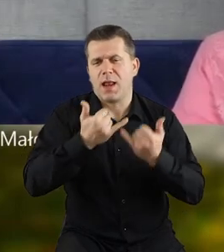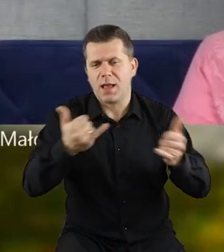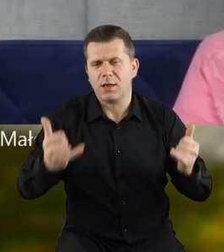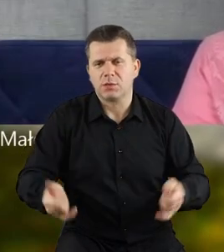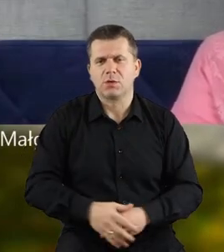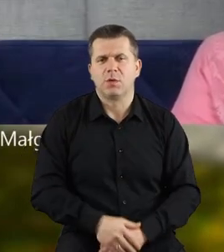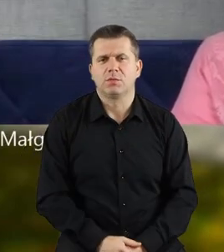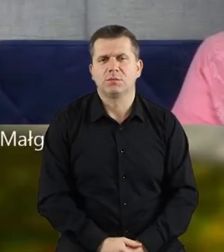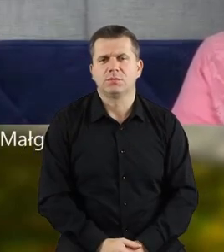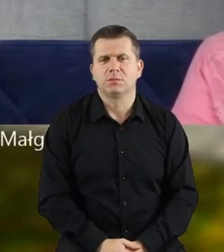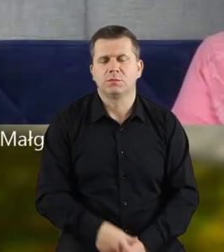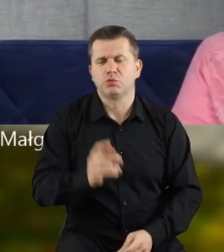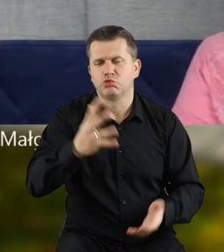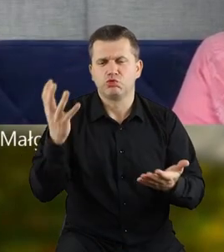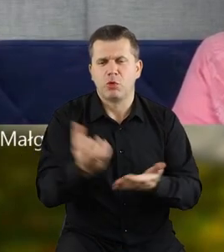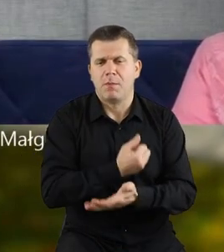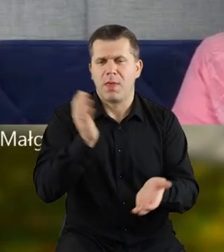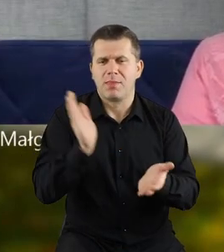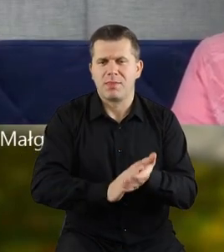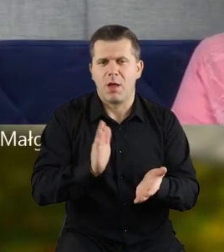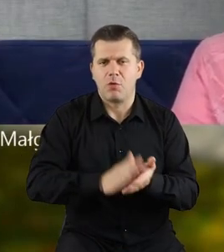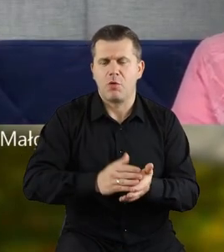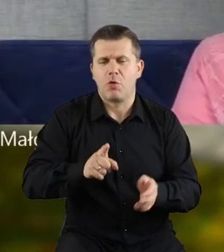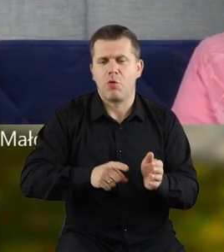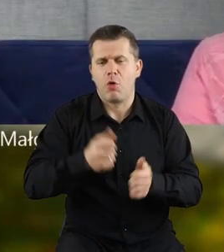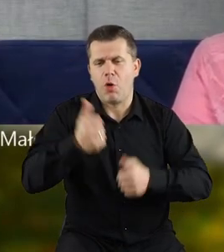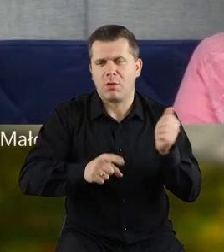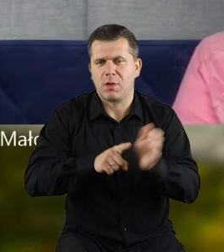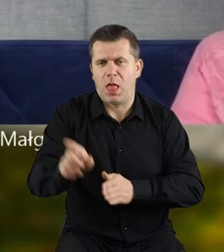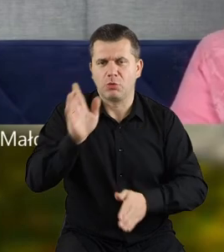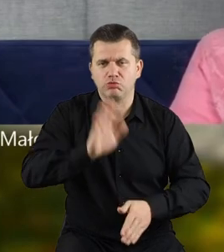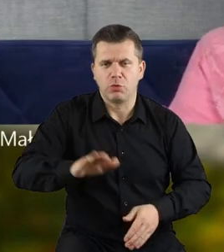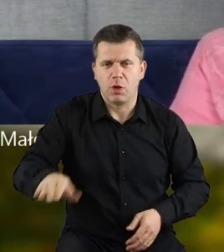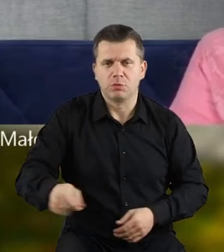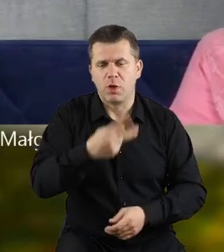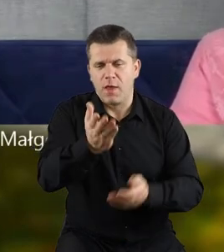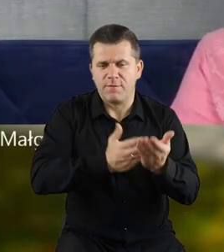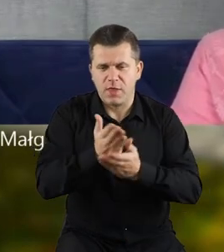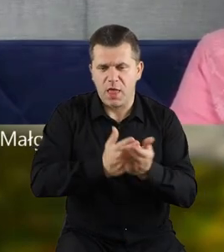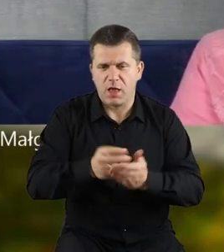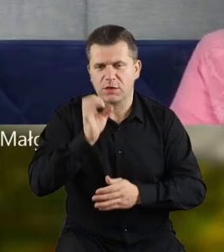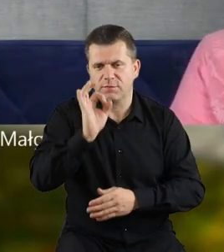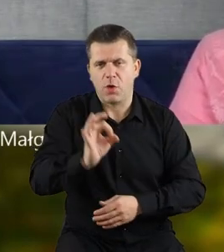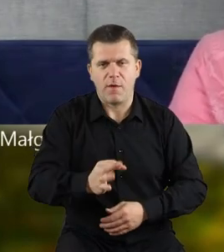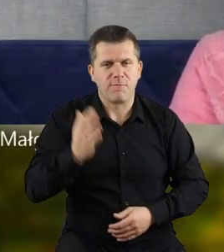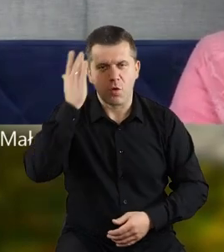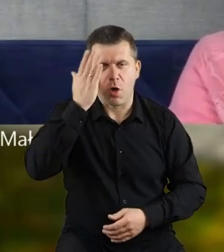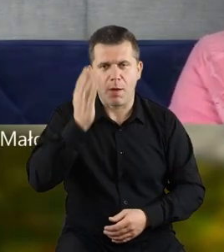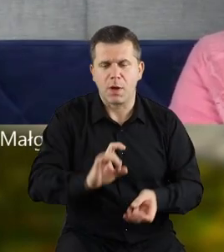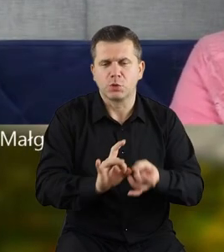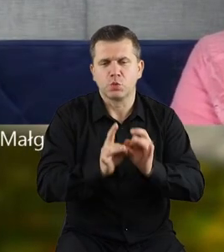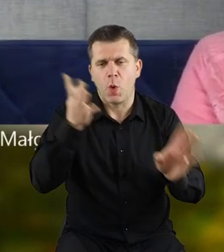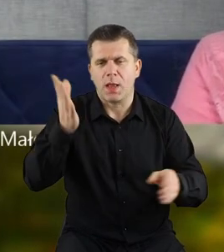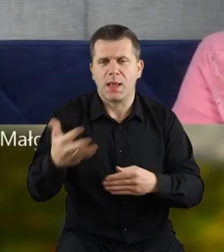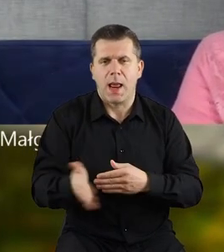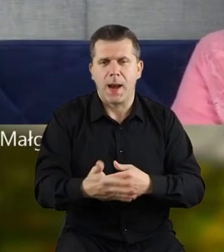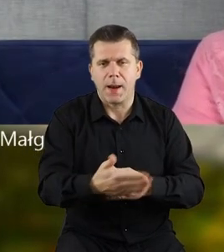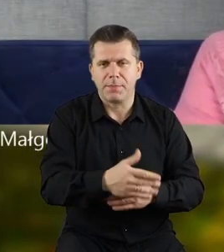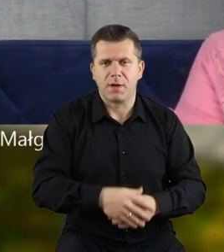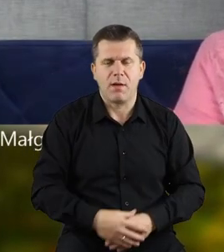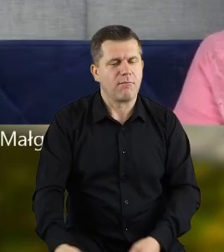Cudowna Buba, również zdobywczyni nagrody w konkursie dla dzieci Uwierz w siłę wyobraźni. Pozłacana